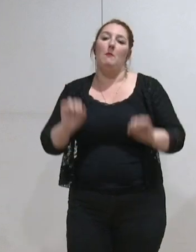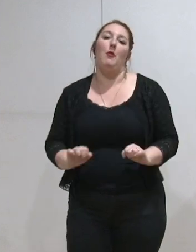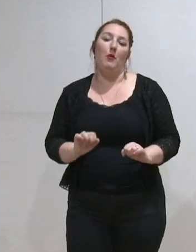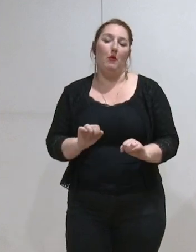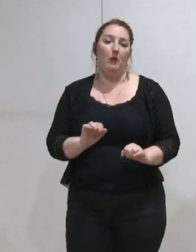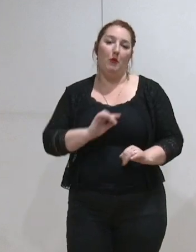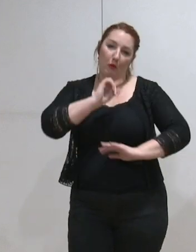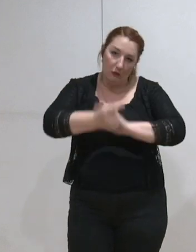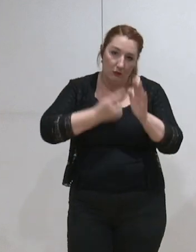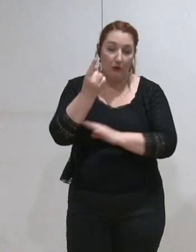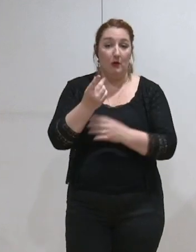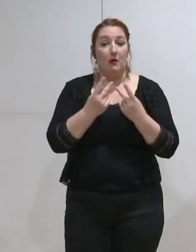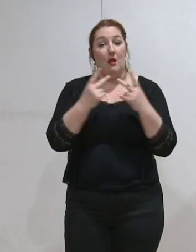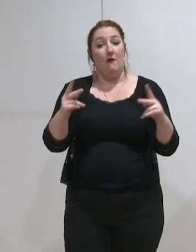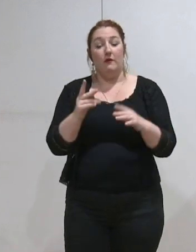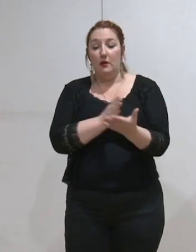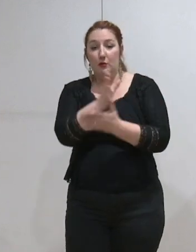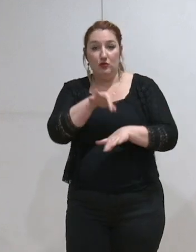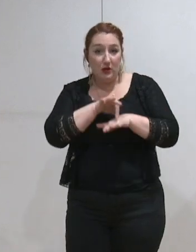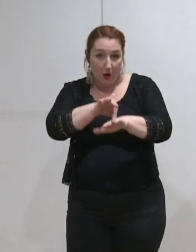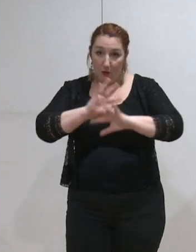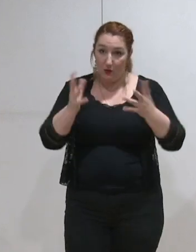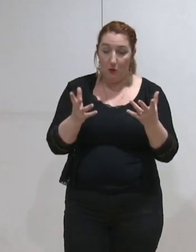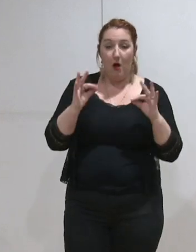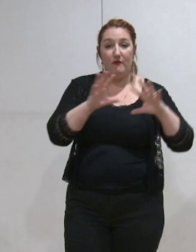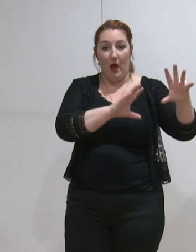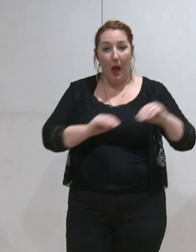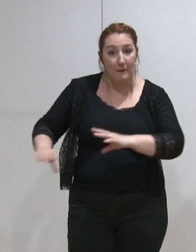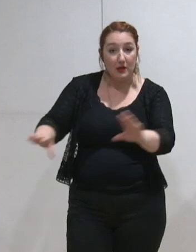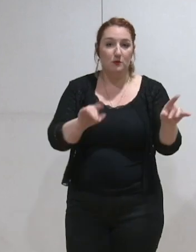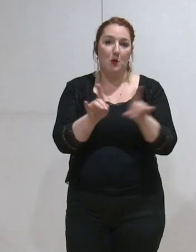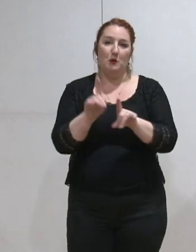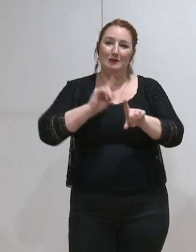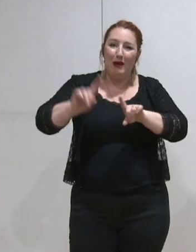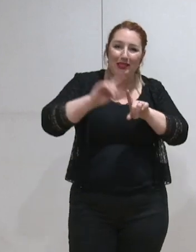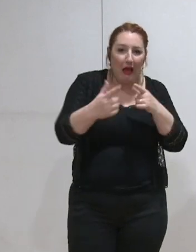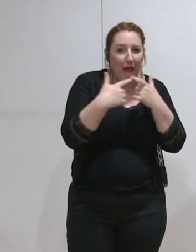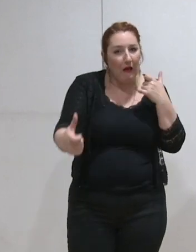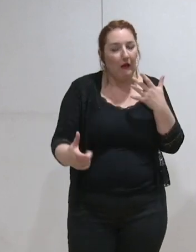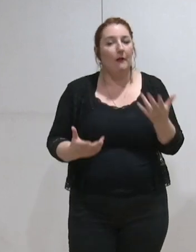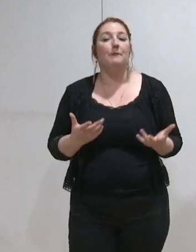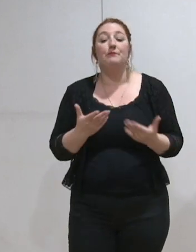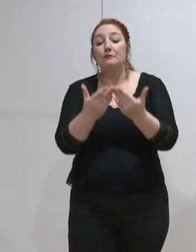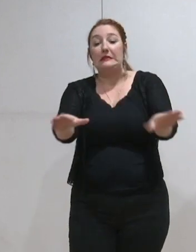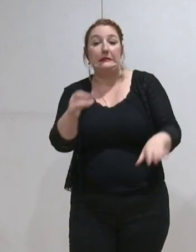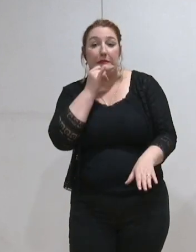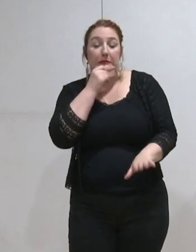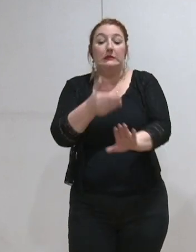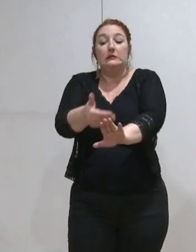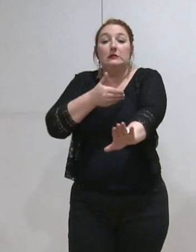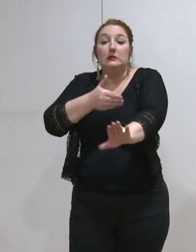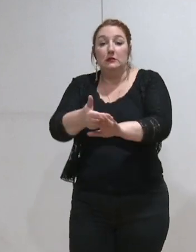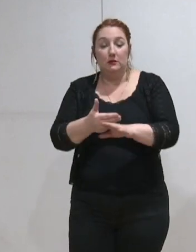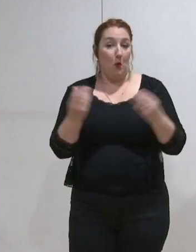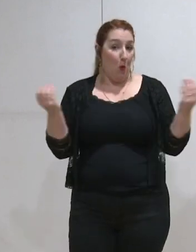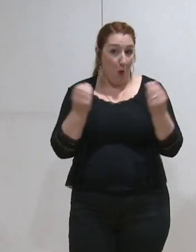projet à la fois en terme d'aménagement et que de matériel et dans l'attente de son ouverture le foyer est installé dans